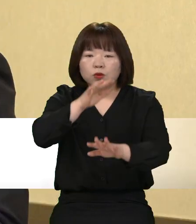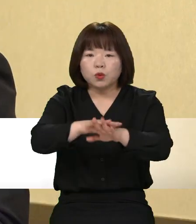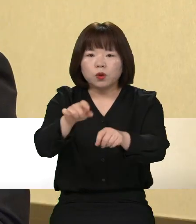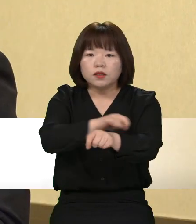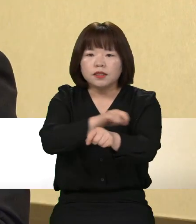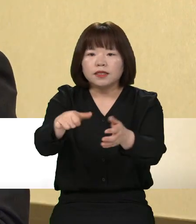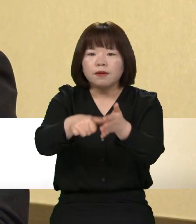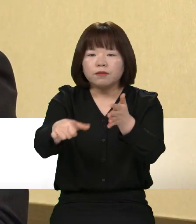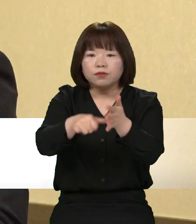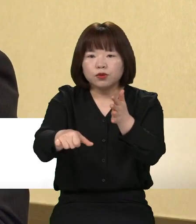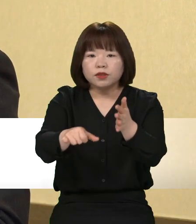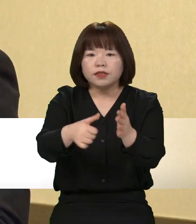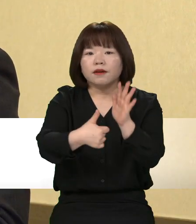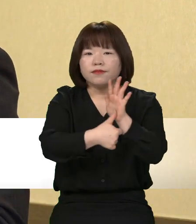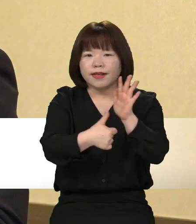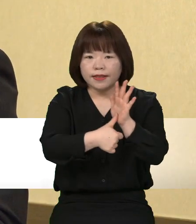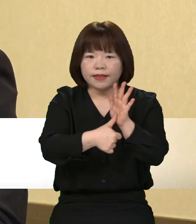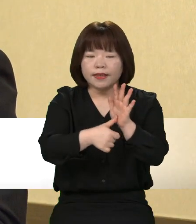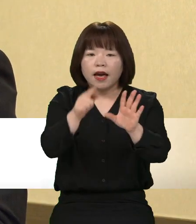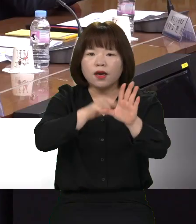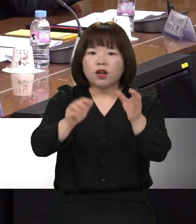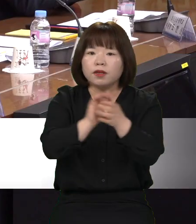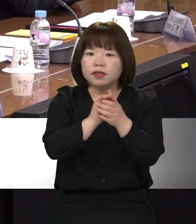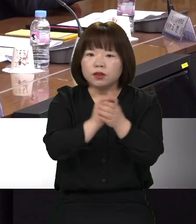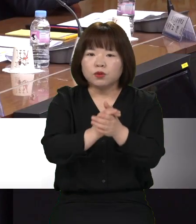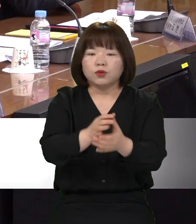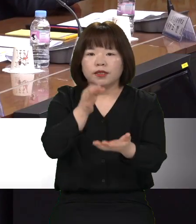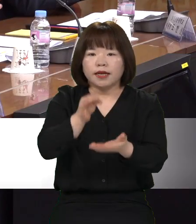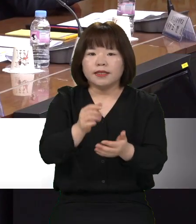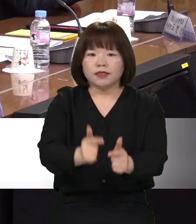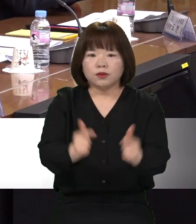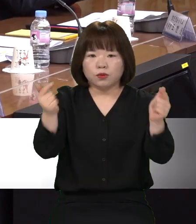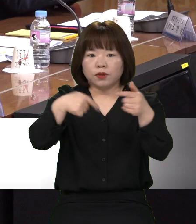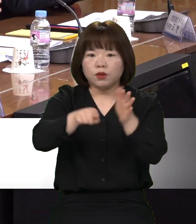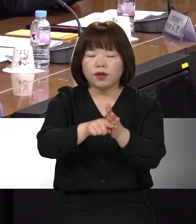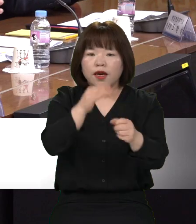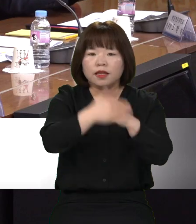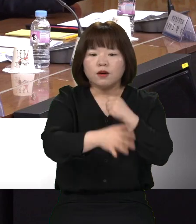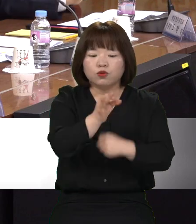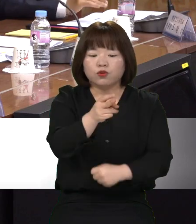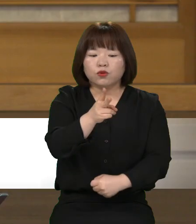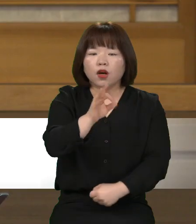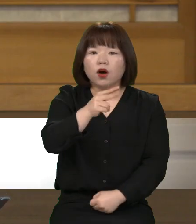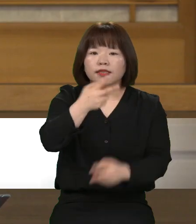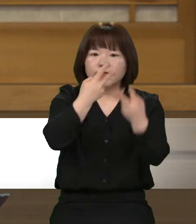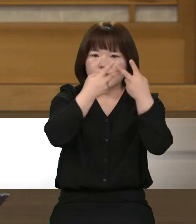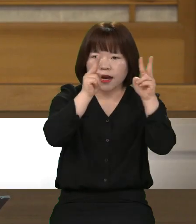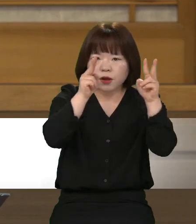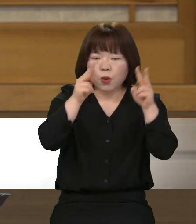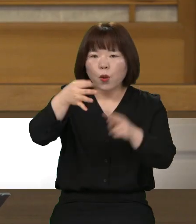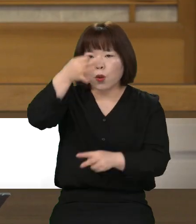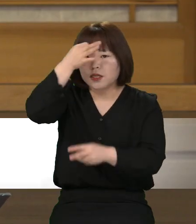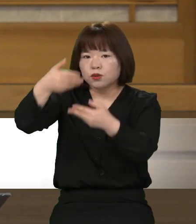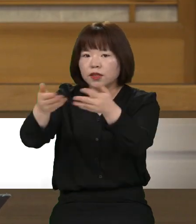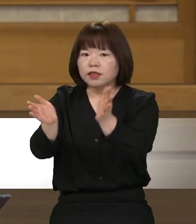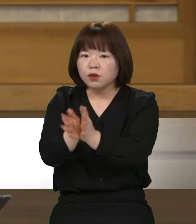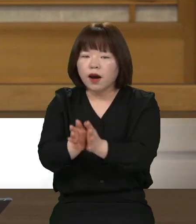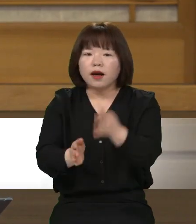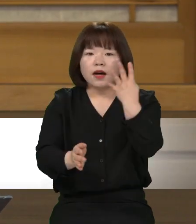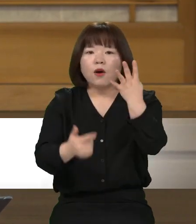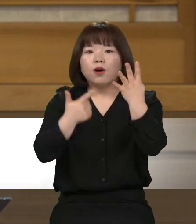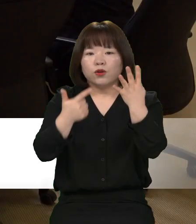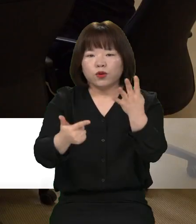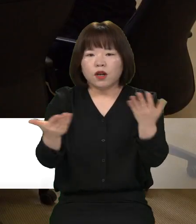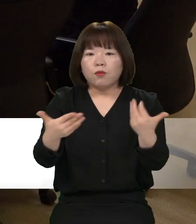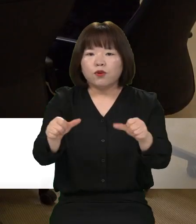브랜드인 영일만 친구의 브랜드 고부가 같이 화를 위해 대구 영진전문대학교 포항 테크노파크와 6일